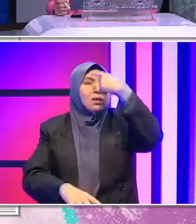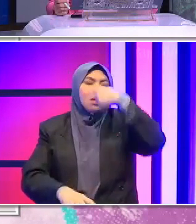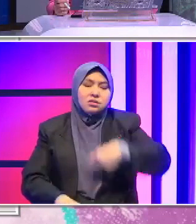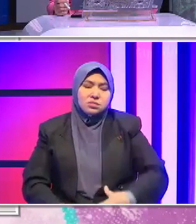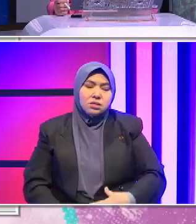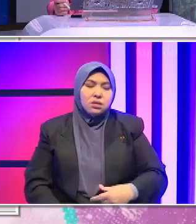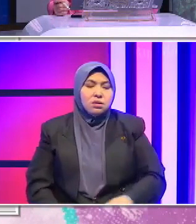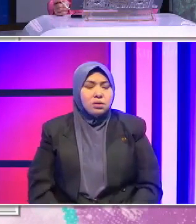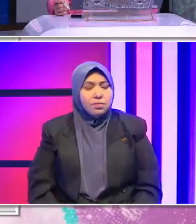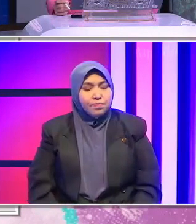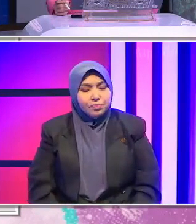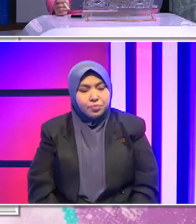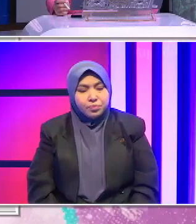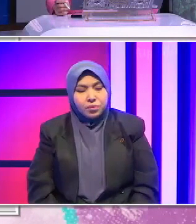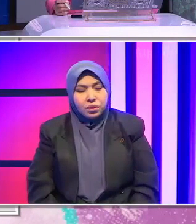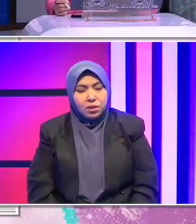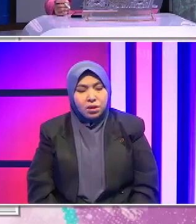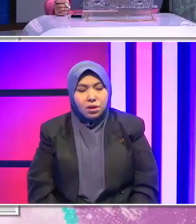الظالمين.